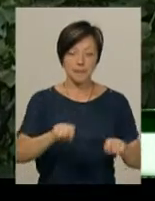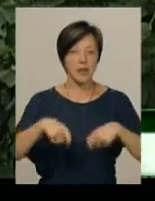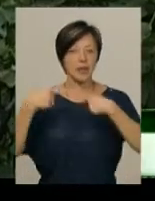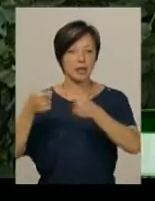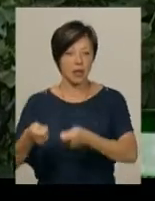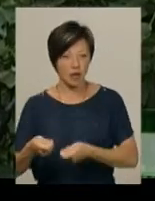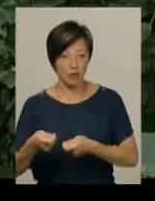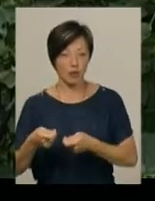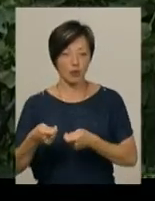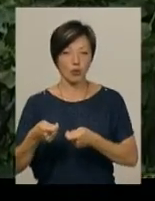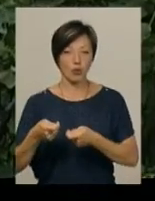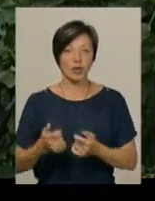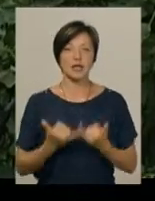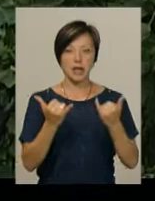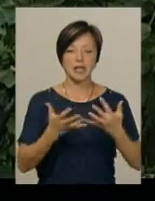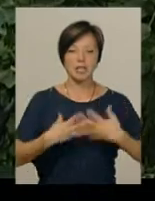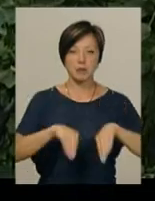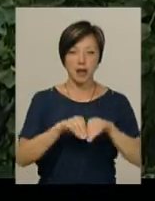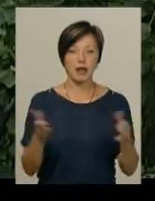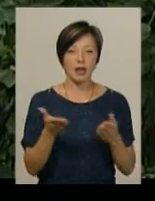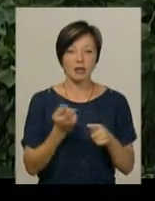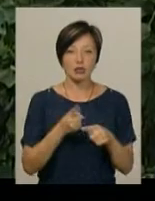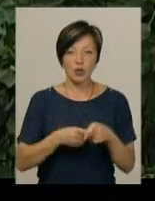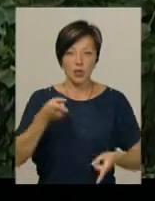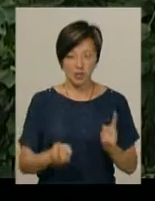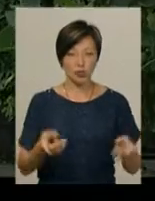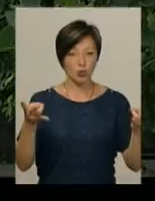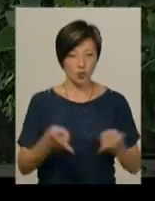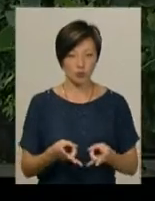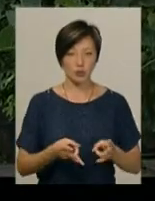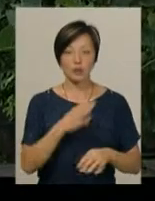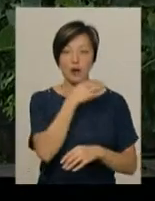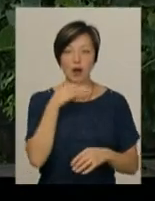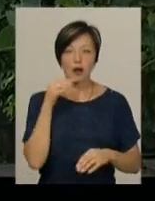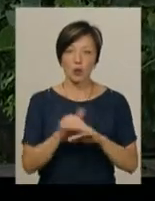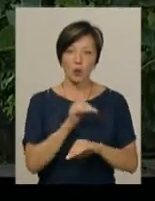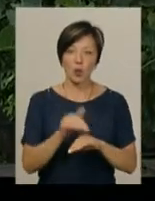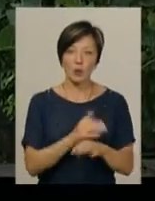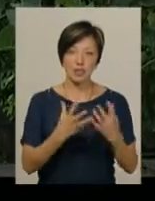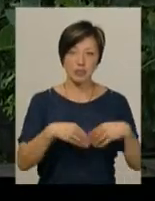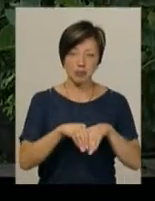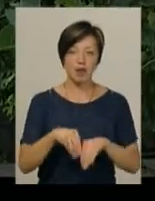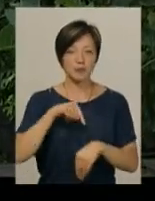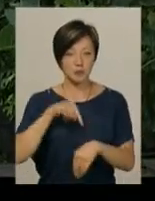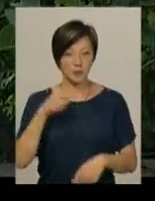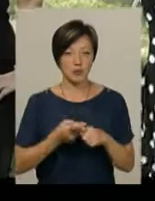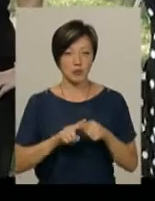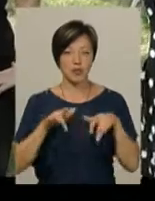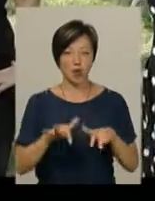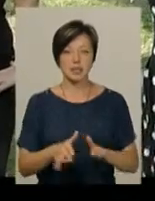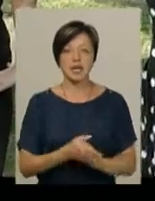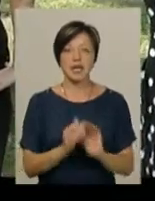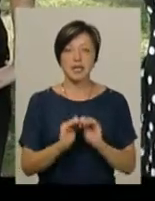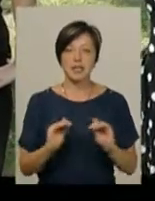передаємо їх для сімей, які цього дійсно потребують. Дуже багато добрих сімей окликаються на цю акцію.